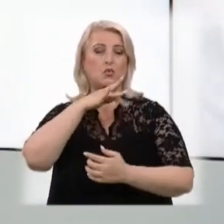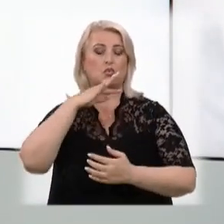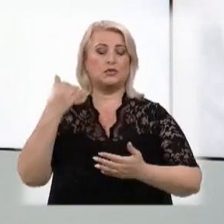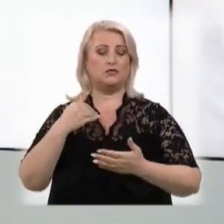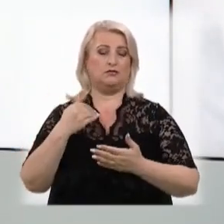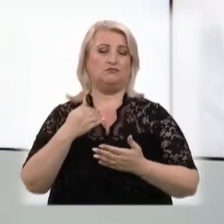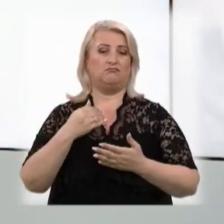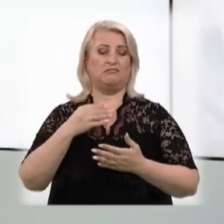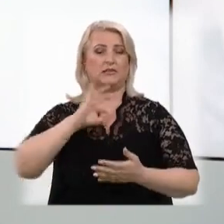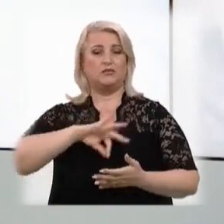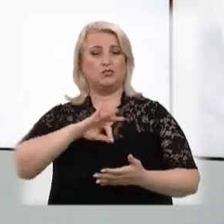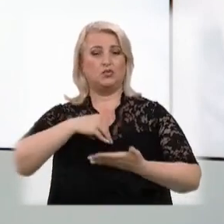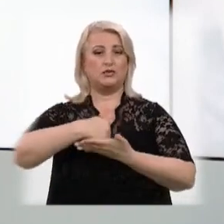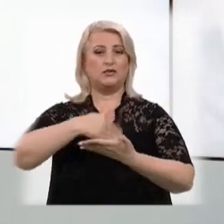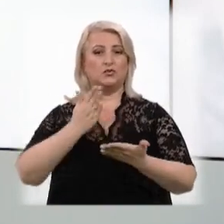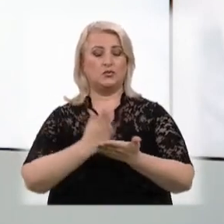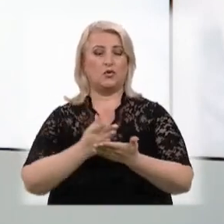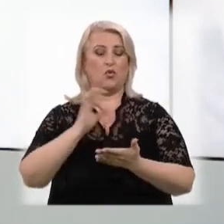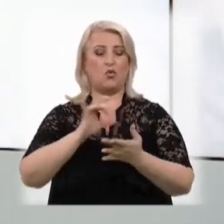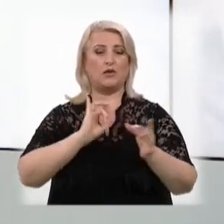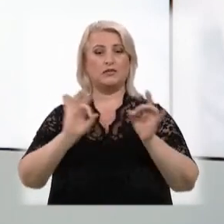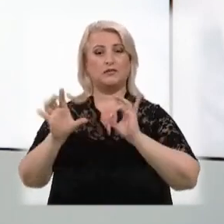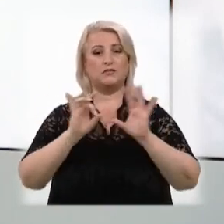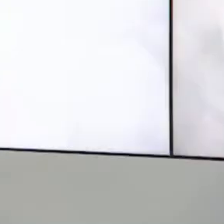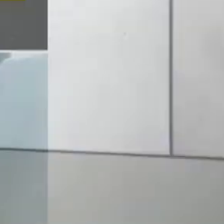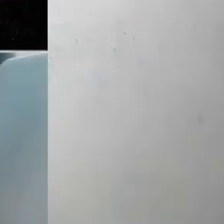de marketing digital disponibile